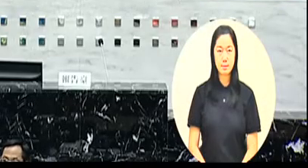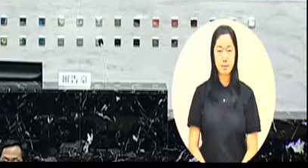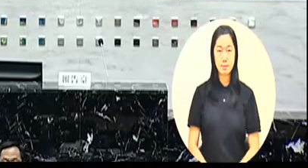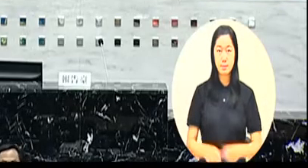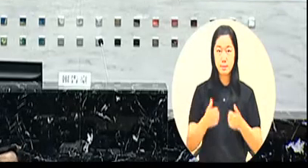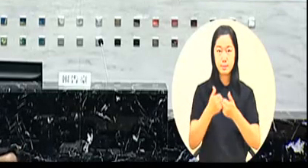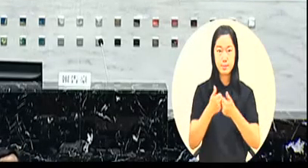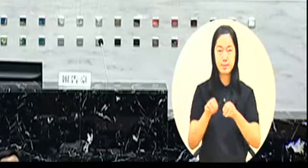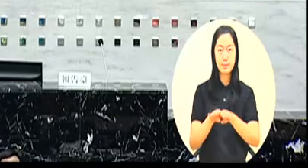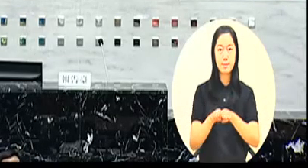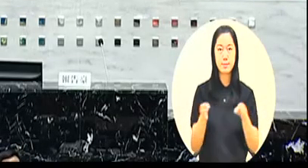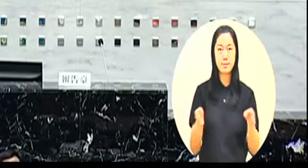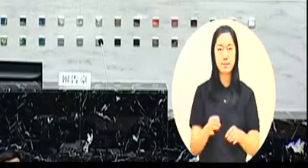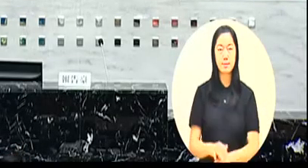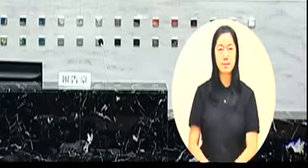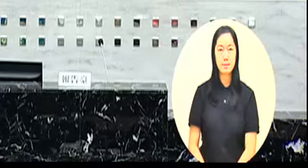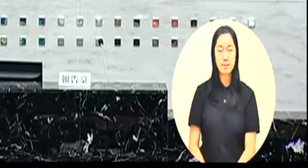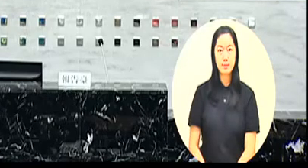继续开会。